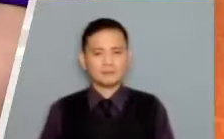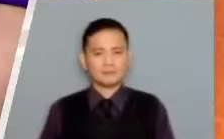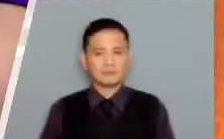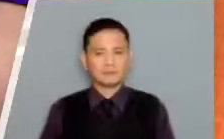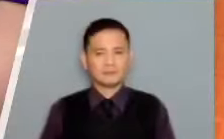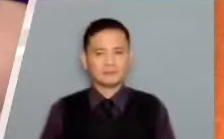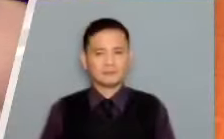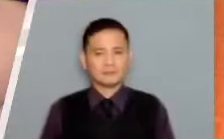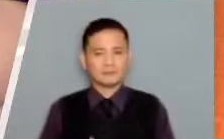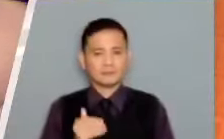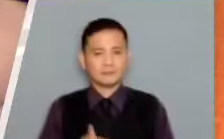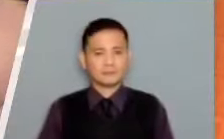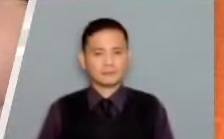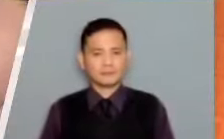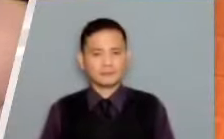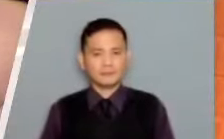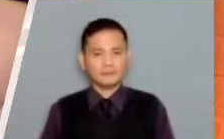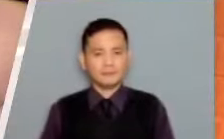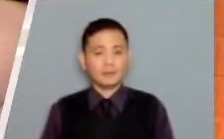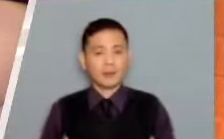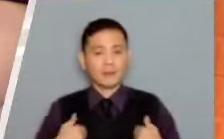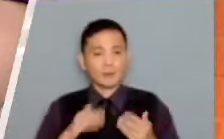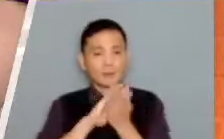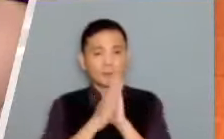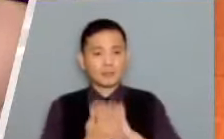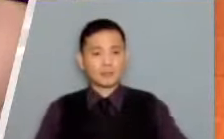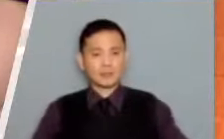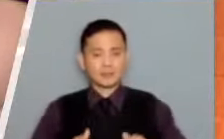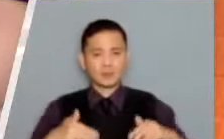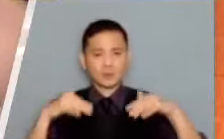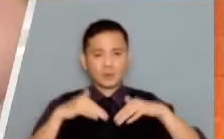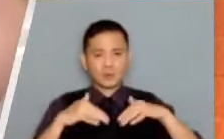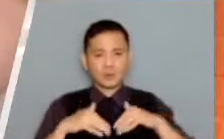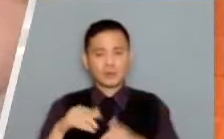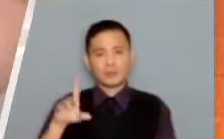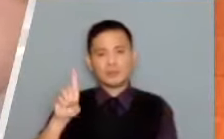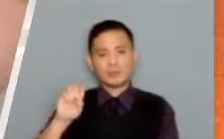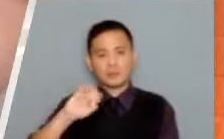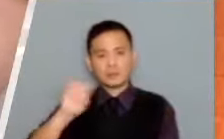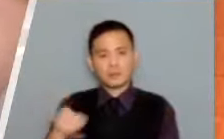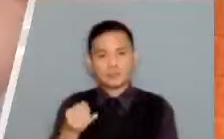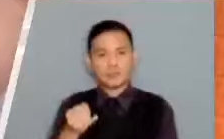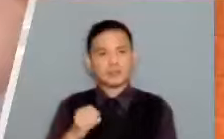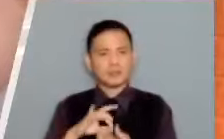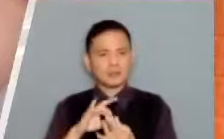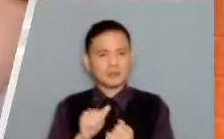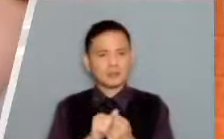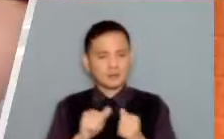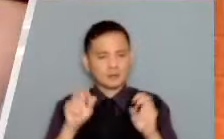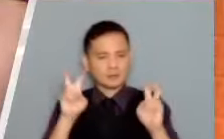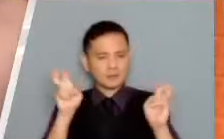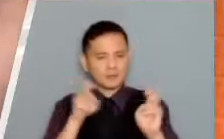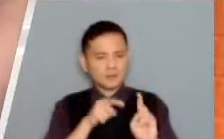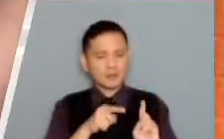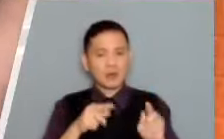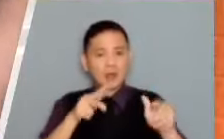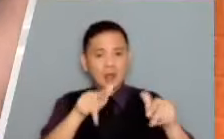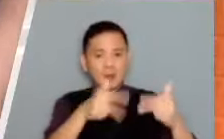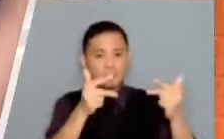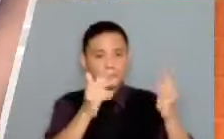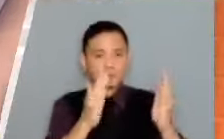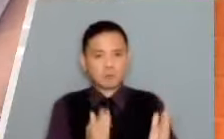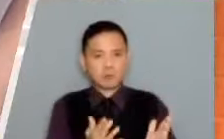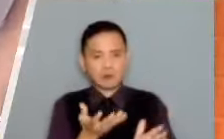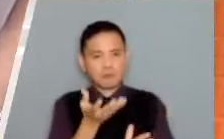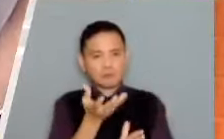natuloy na ang case conference ng Department of justice kaugnay sa kaso ng mga nawawalang sabongero ayon sa DOJ tuloy ang pagsasampa ng